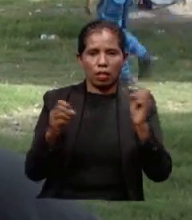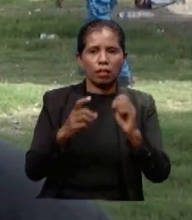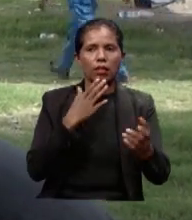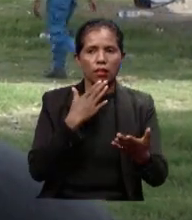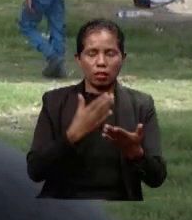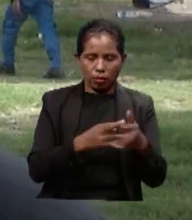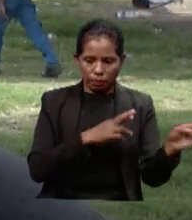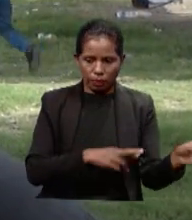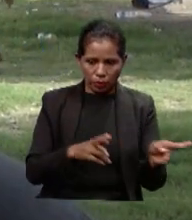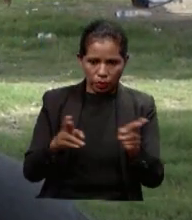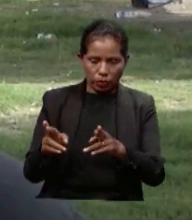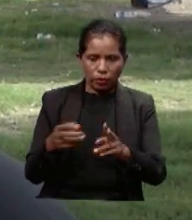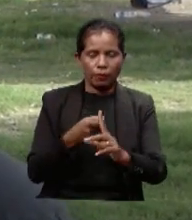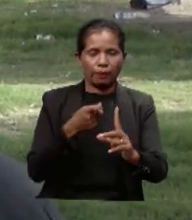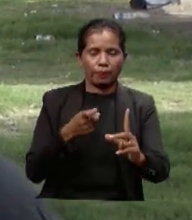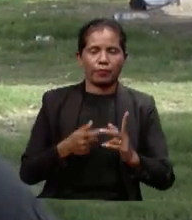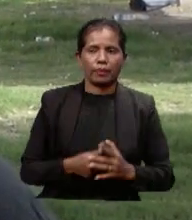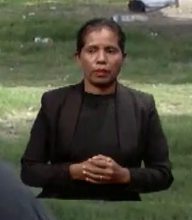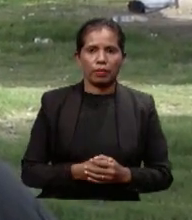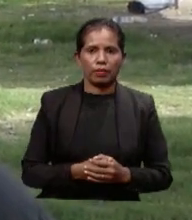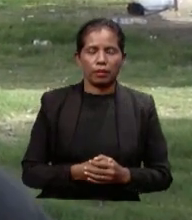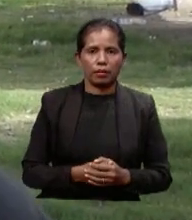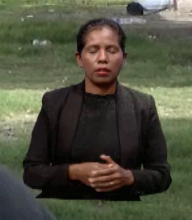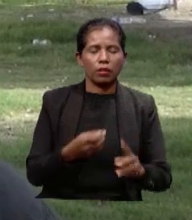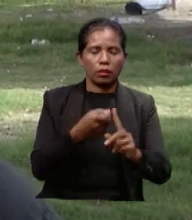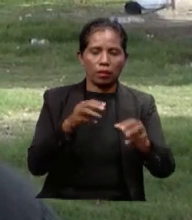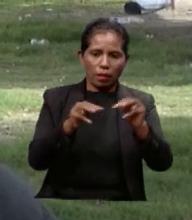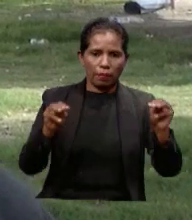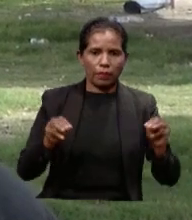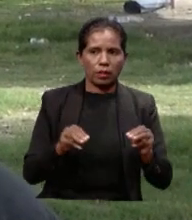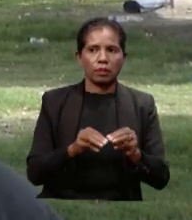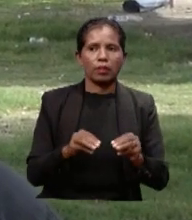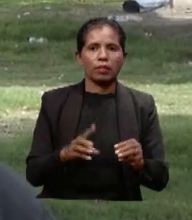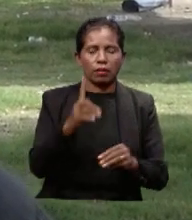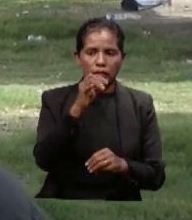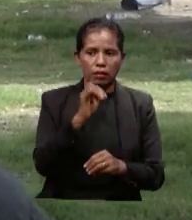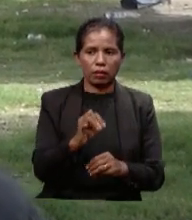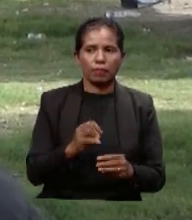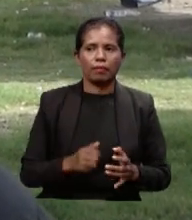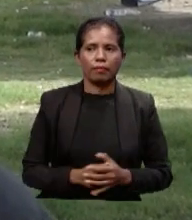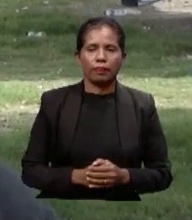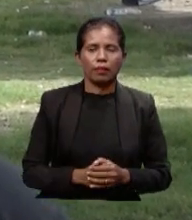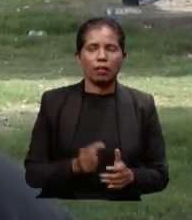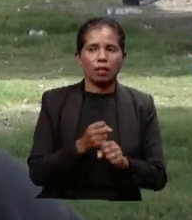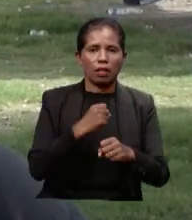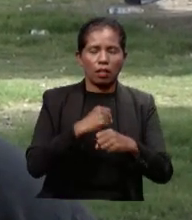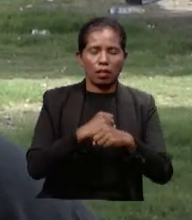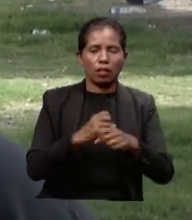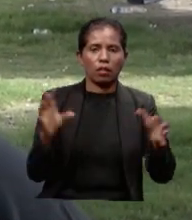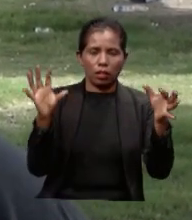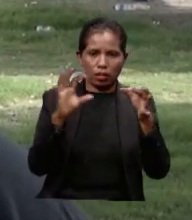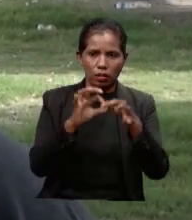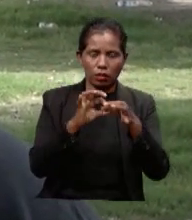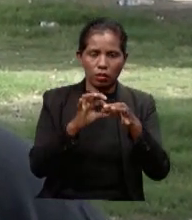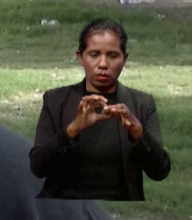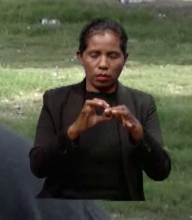pronto usi autor dari munisipio di lini ang adjunto halo liga sang ho